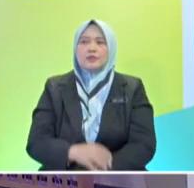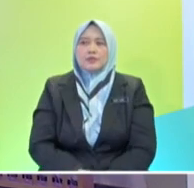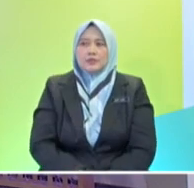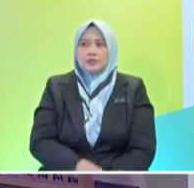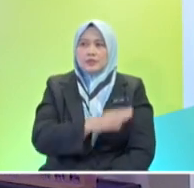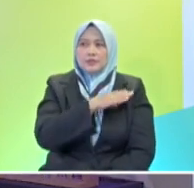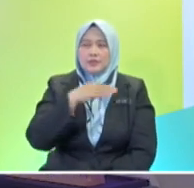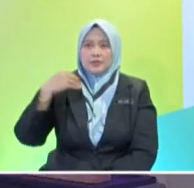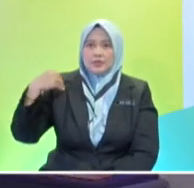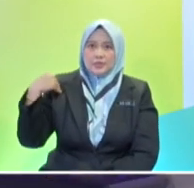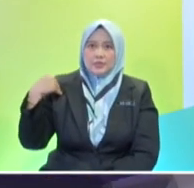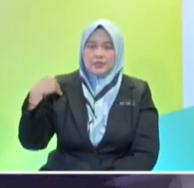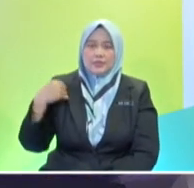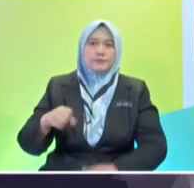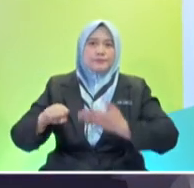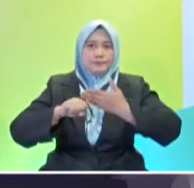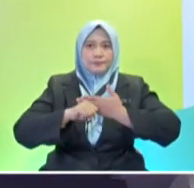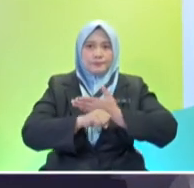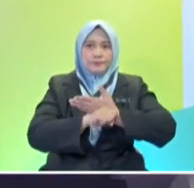dan juga